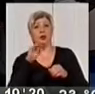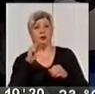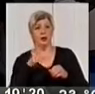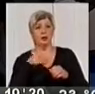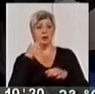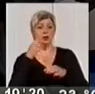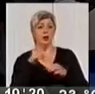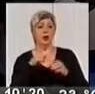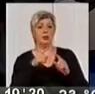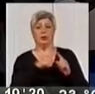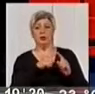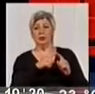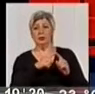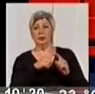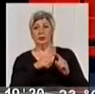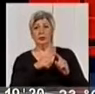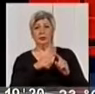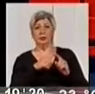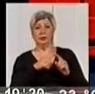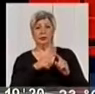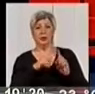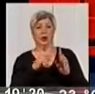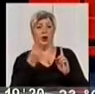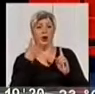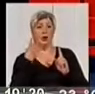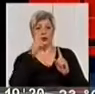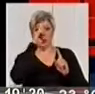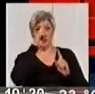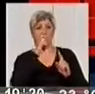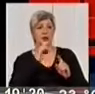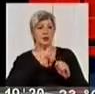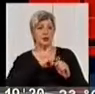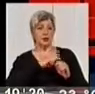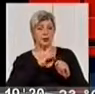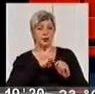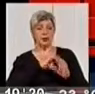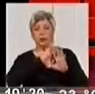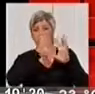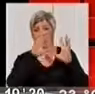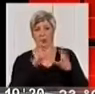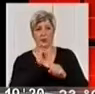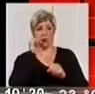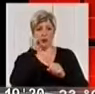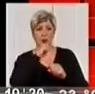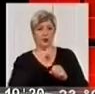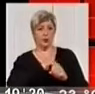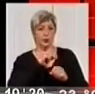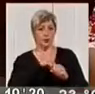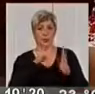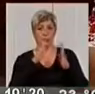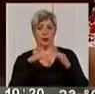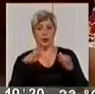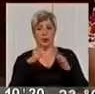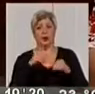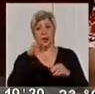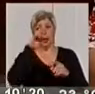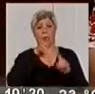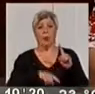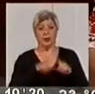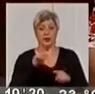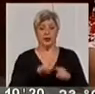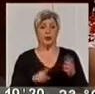до грудня, там тільки січень не працюють ці два заклади. Вони там є процес навчальний і так далі. Тобто батьки повинні планувати